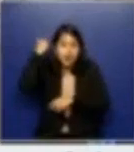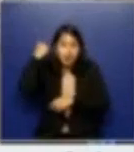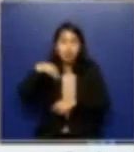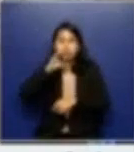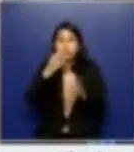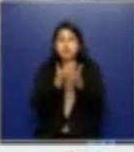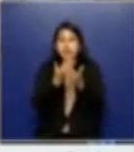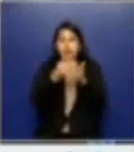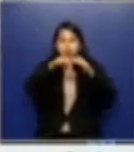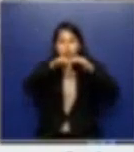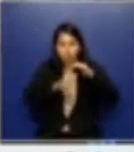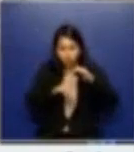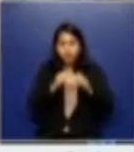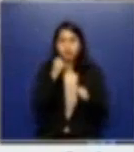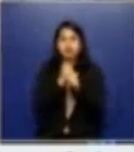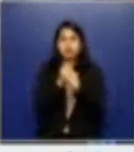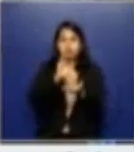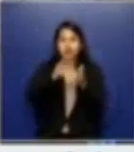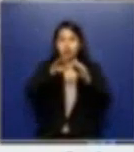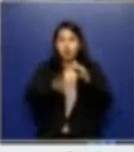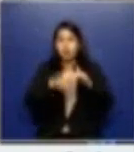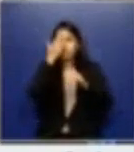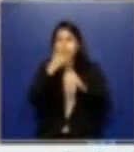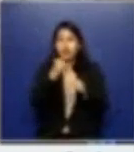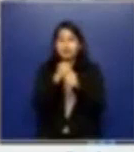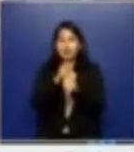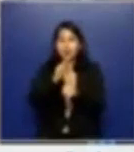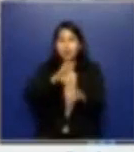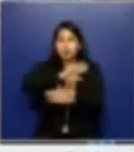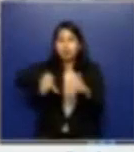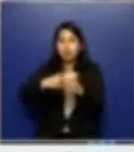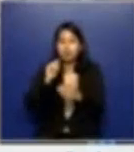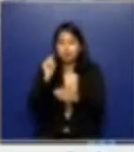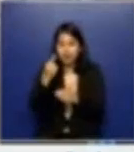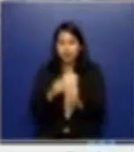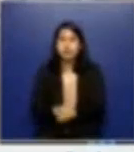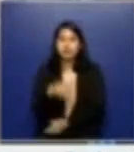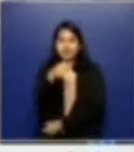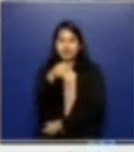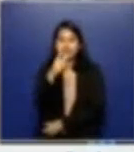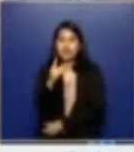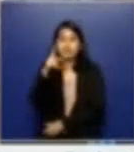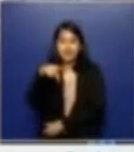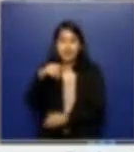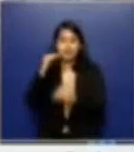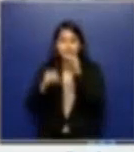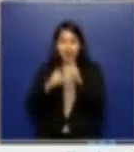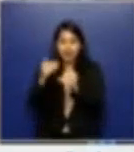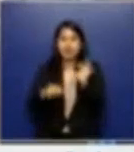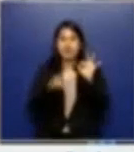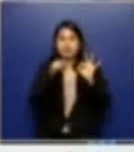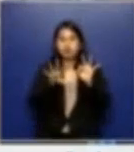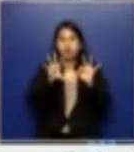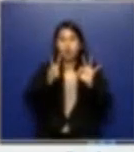งทำงบประมาณลดลงเพราะเขาผ่าตัดใหม่หมดรีดไขมันออกหมดแล้ว GDP โตขึ้นในปีนั้นน่ะ